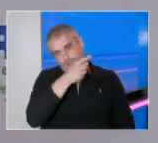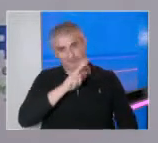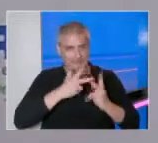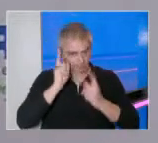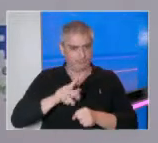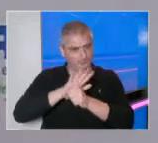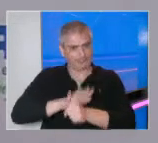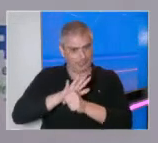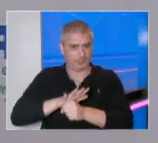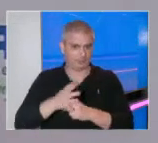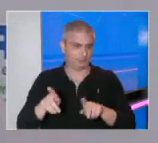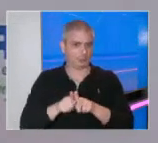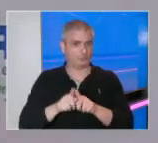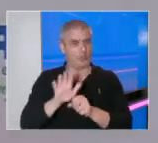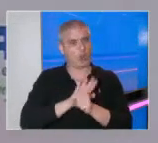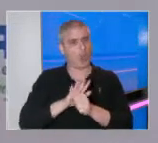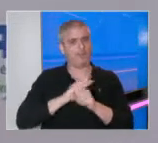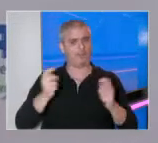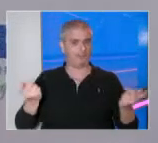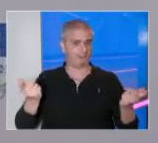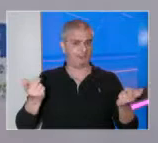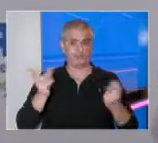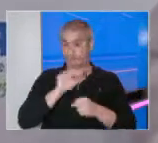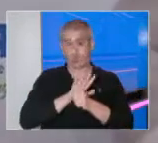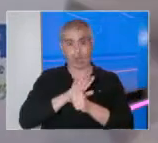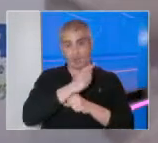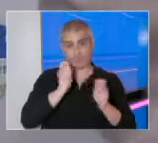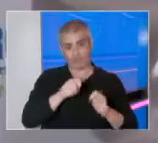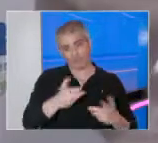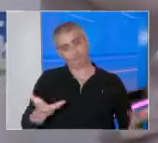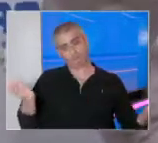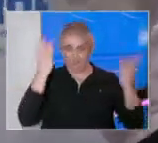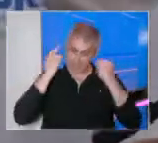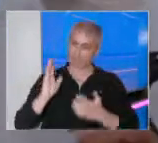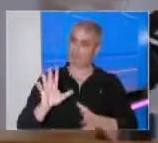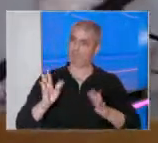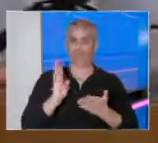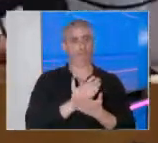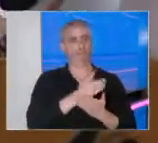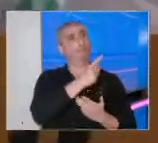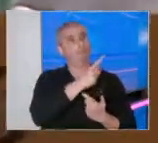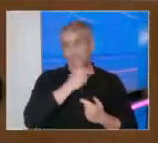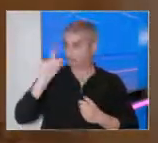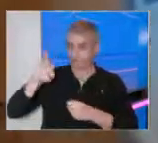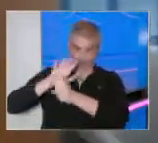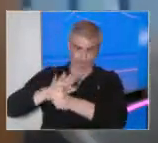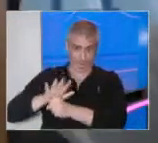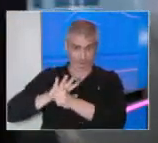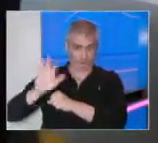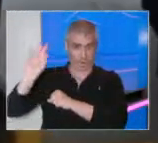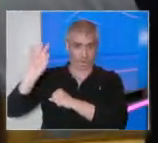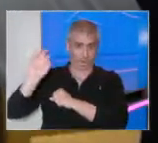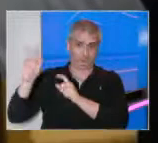הציבור צריך ללחוץ, זה כמו לובי בכנסת, כשיש לובי לחרדים, אז יופי, החלטות בהתאם, כשיש לובי